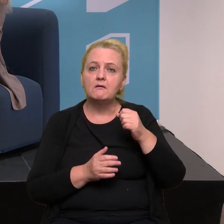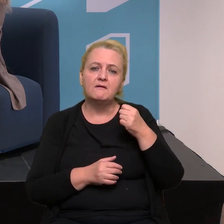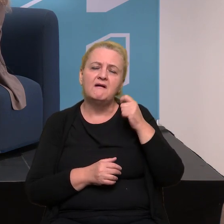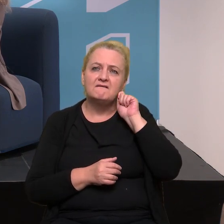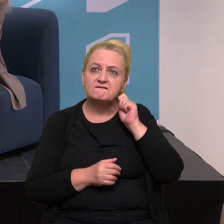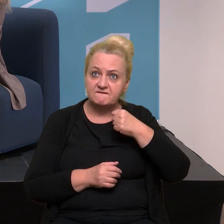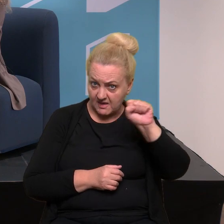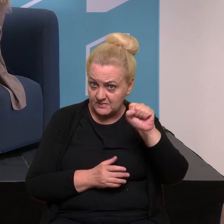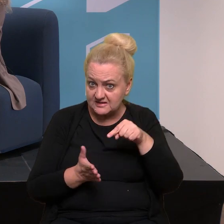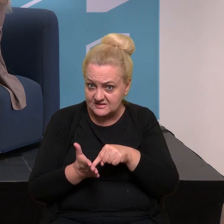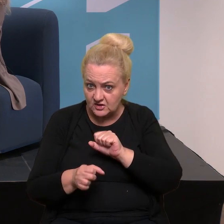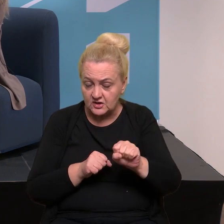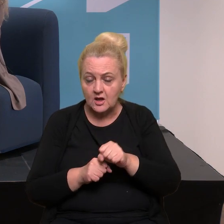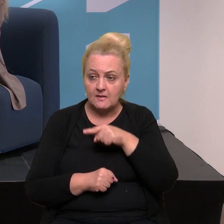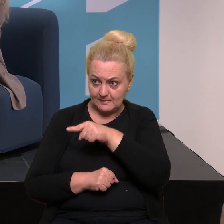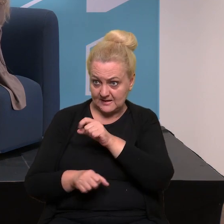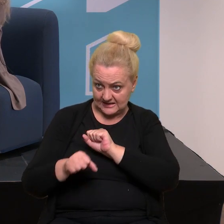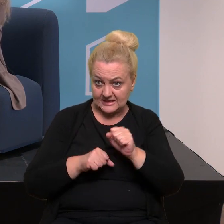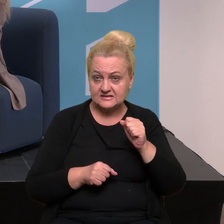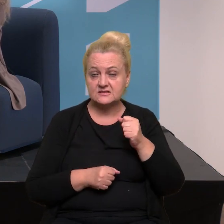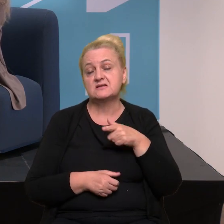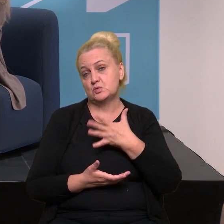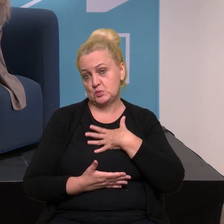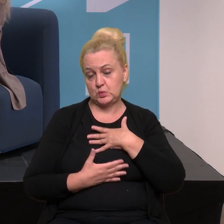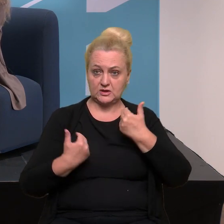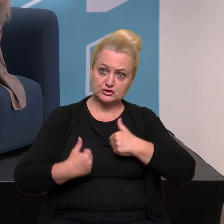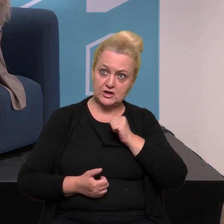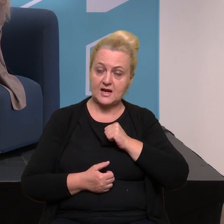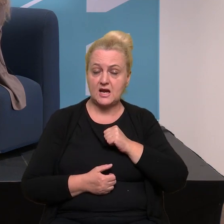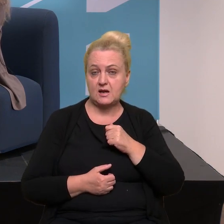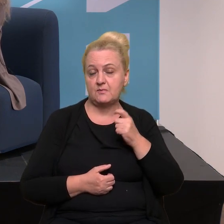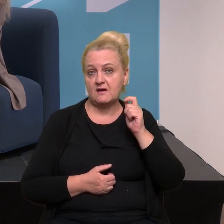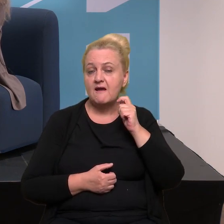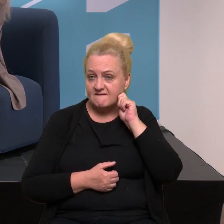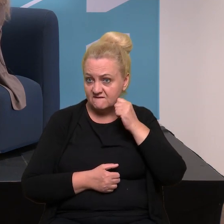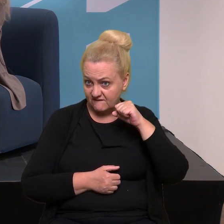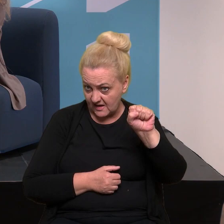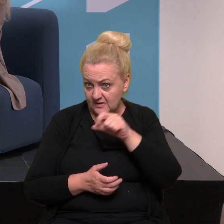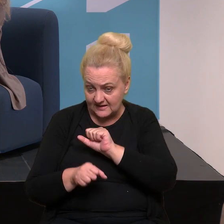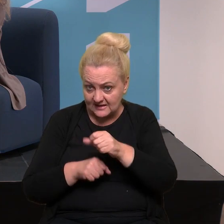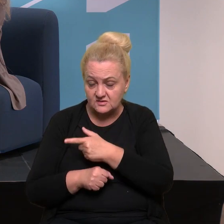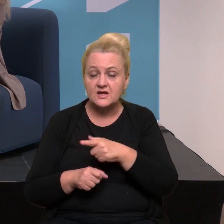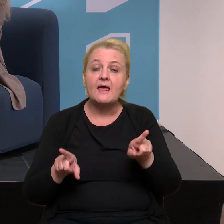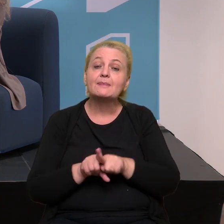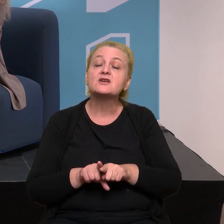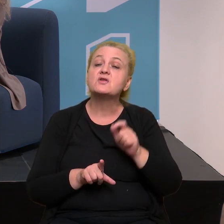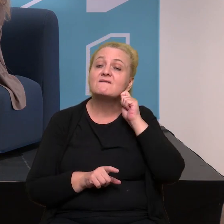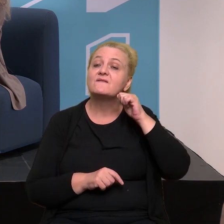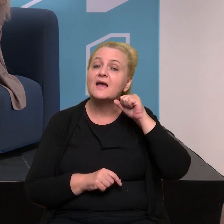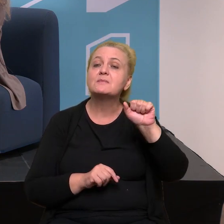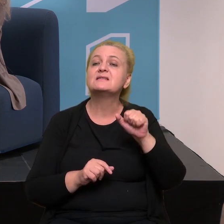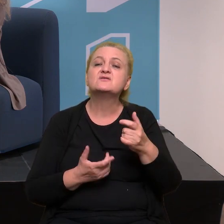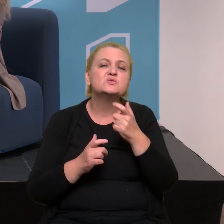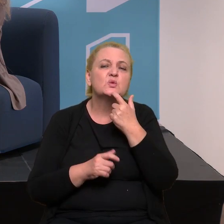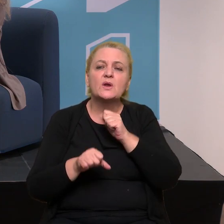literaturą feministyczną i czy ty się uważasz za feministkę i co to znaczy być feministką we współczesnych